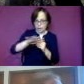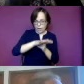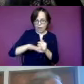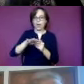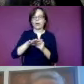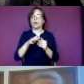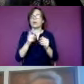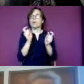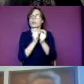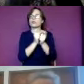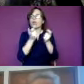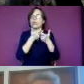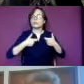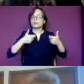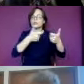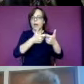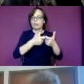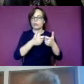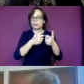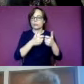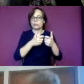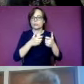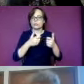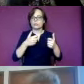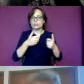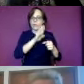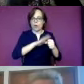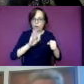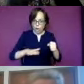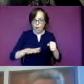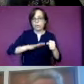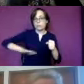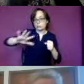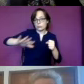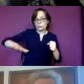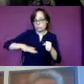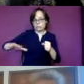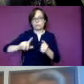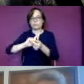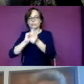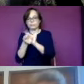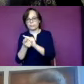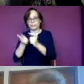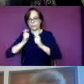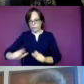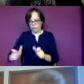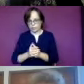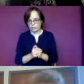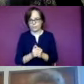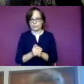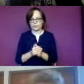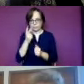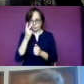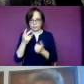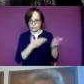rozrywki, o którym zazwyczaj myślimy, czyli przeładowany rollercoasterami, diabelskimi młynami albo